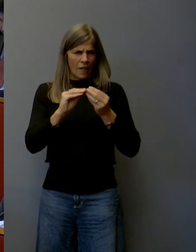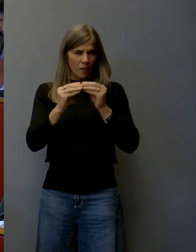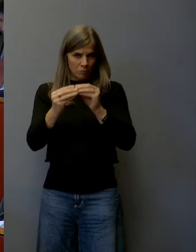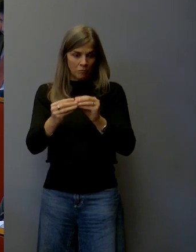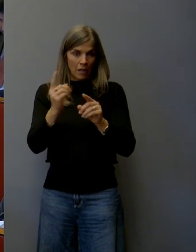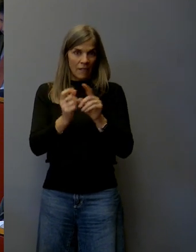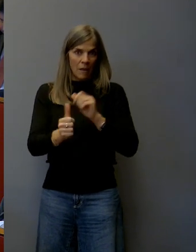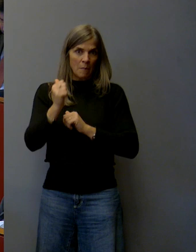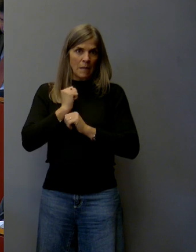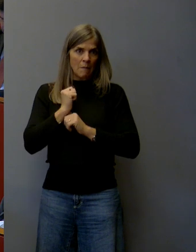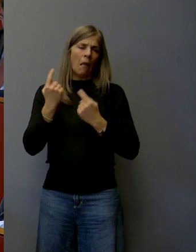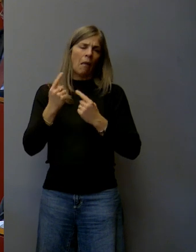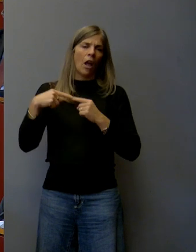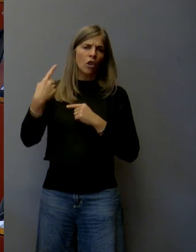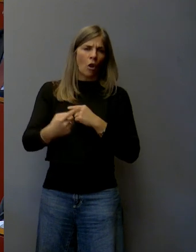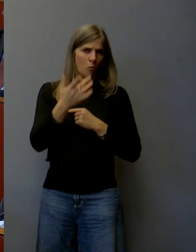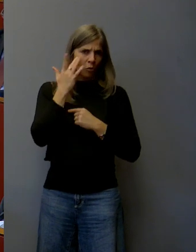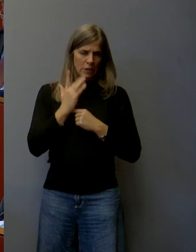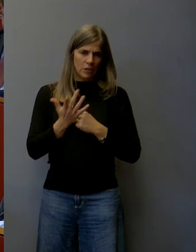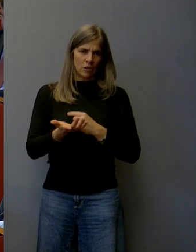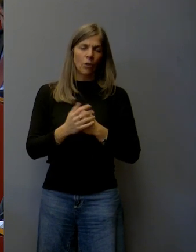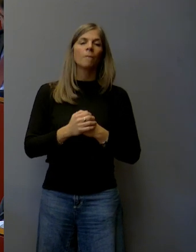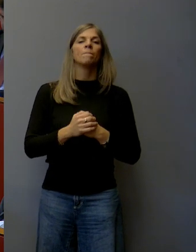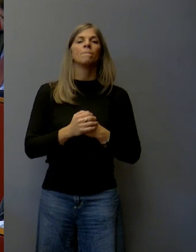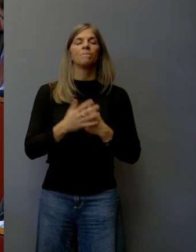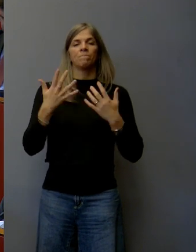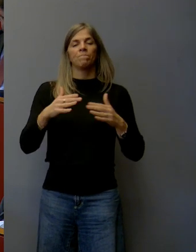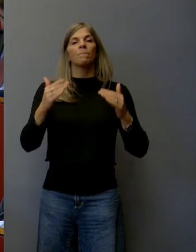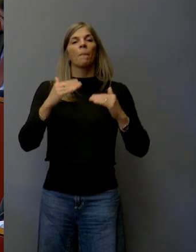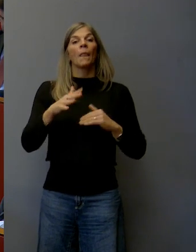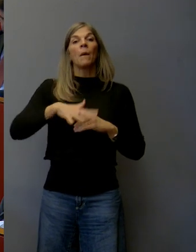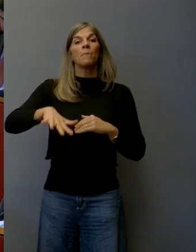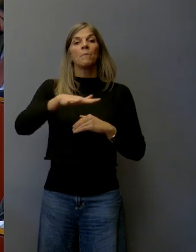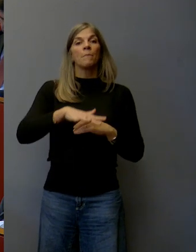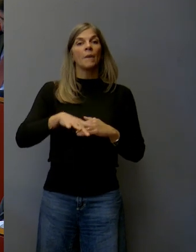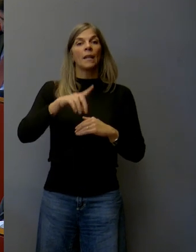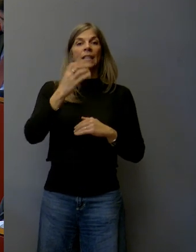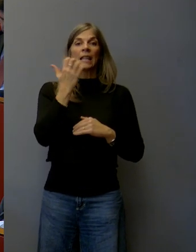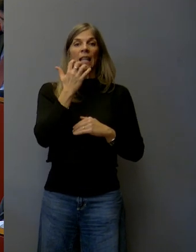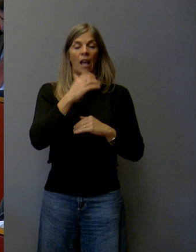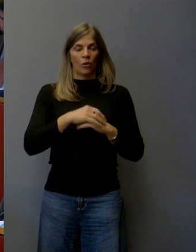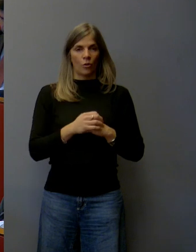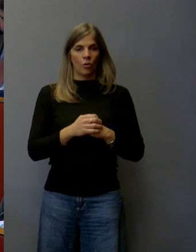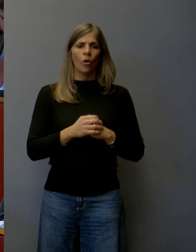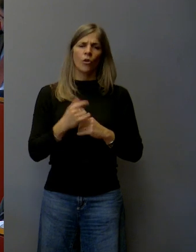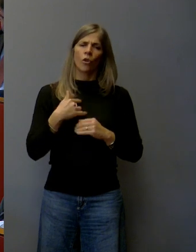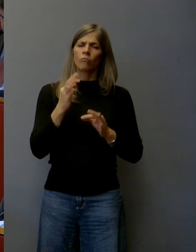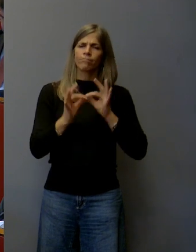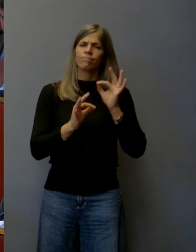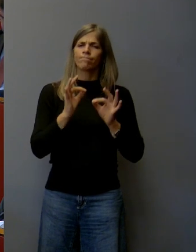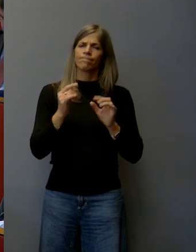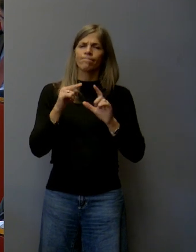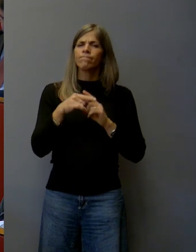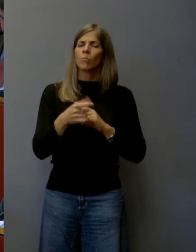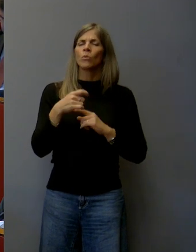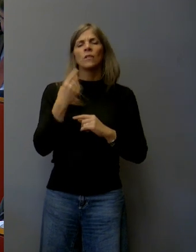Oh qua veniamo alla piazza Di ed ha un intervento su cui un ordine del giorno su cui spendo qualche parola perché secondo me è